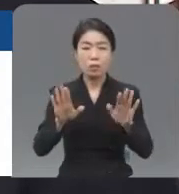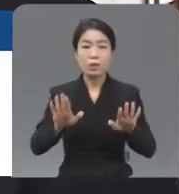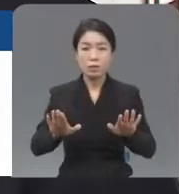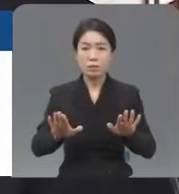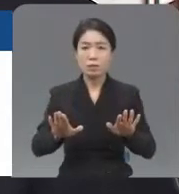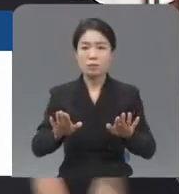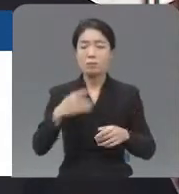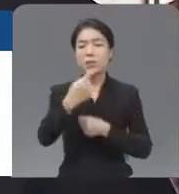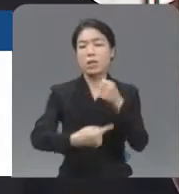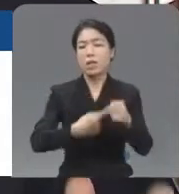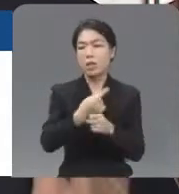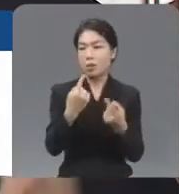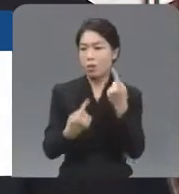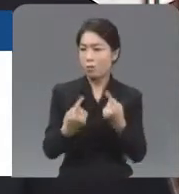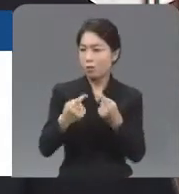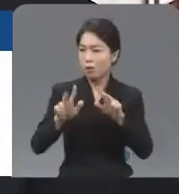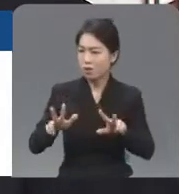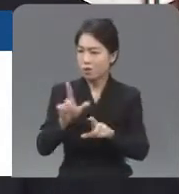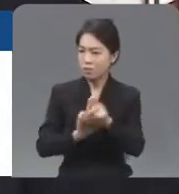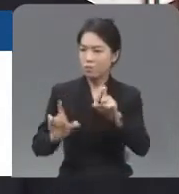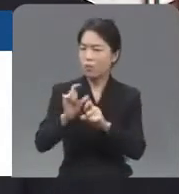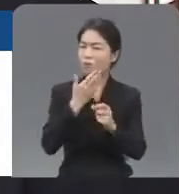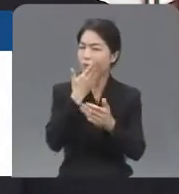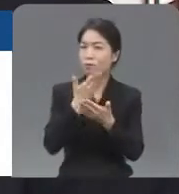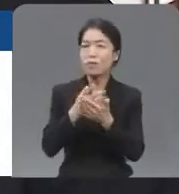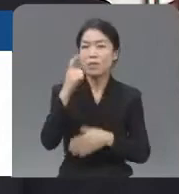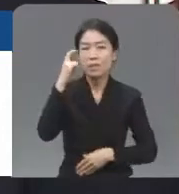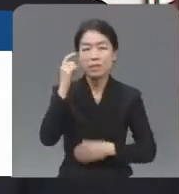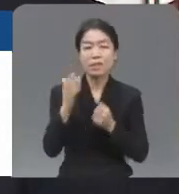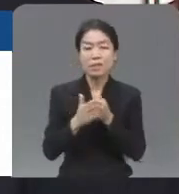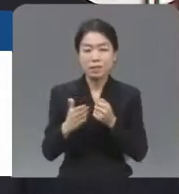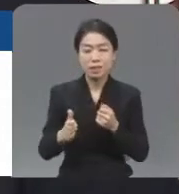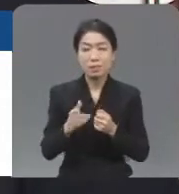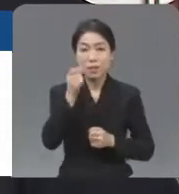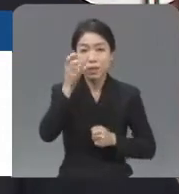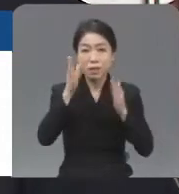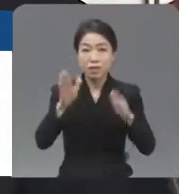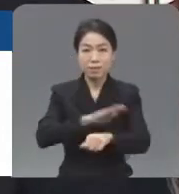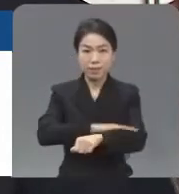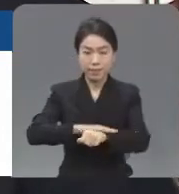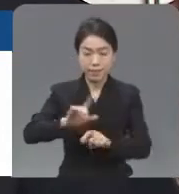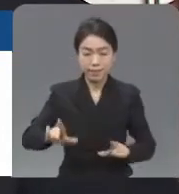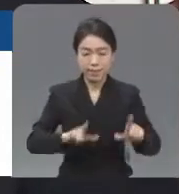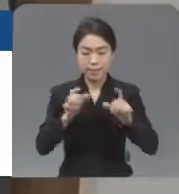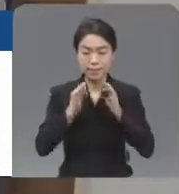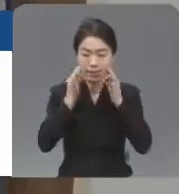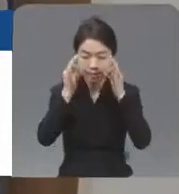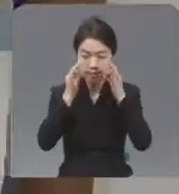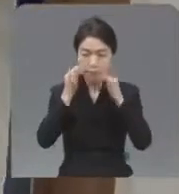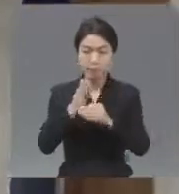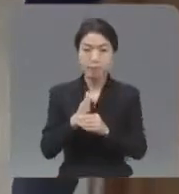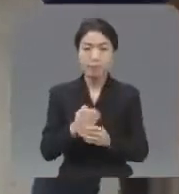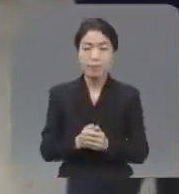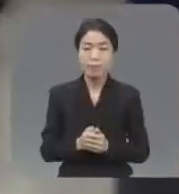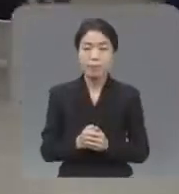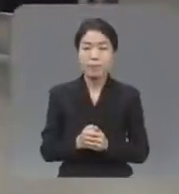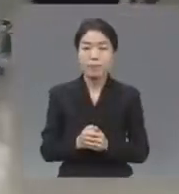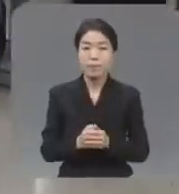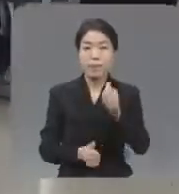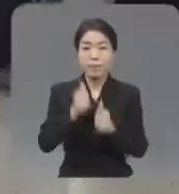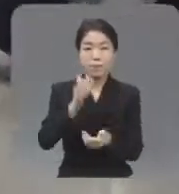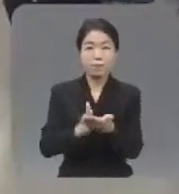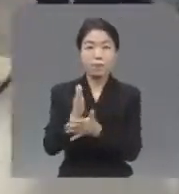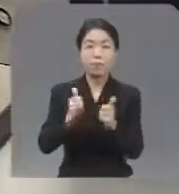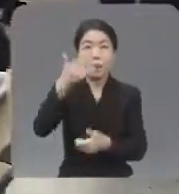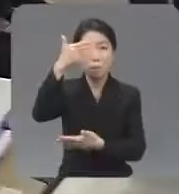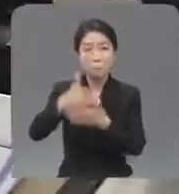달이 지금 1년보다 더 중요하다 생각을 해서 이 한 달을 값지게 보내고자 지금 노력하고 있습니다. 입시 전문가들은